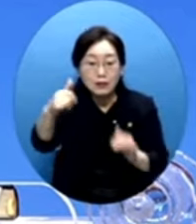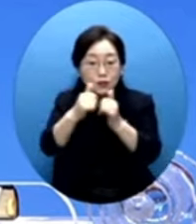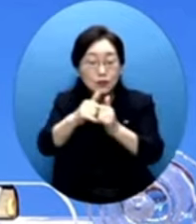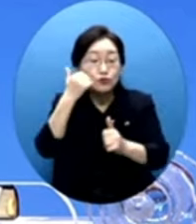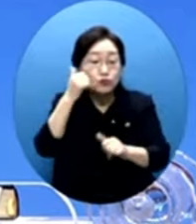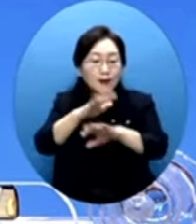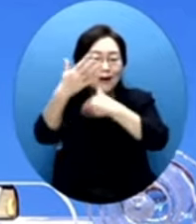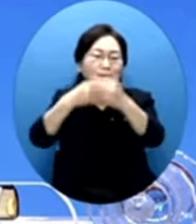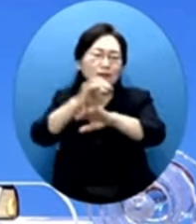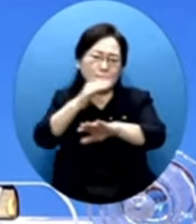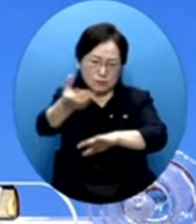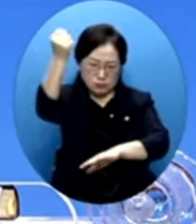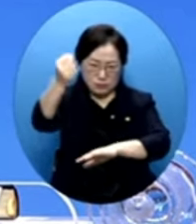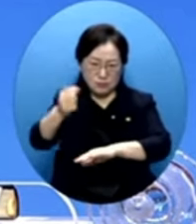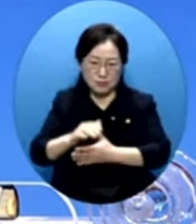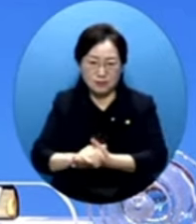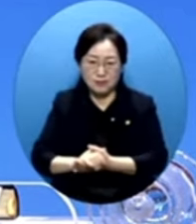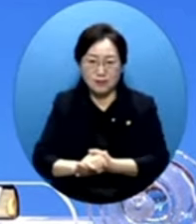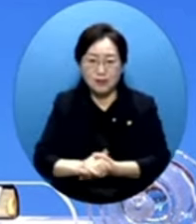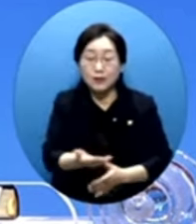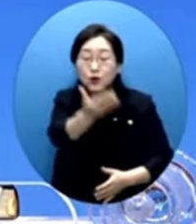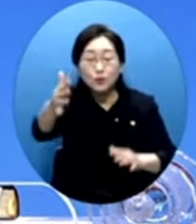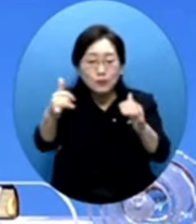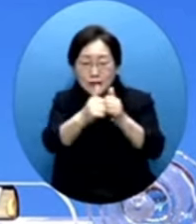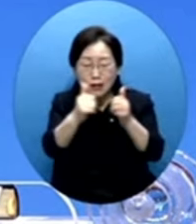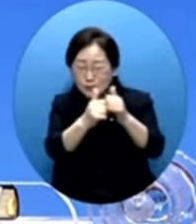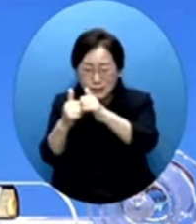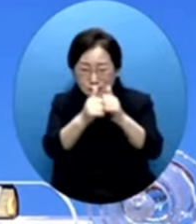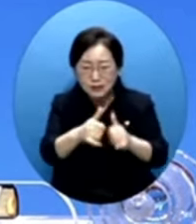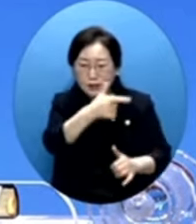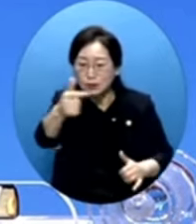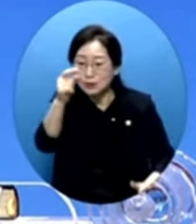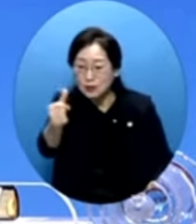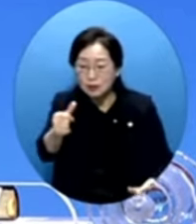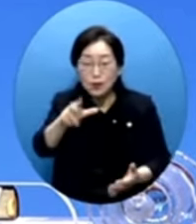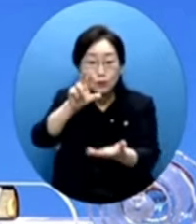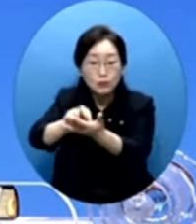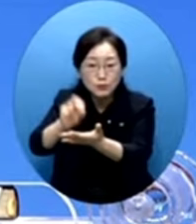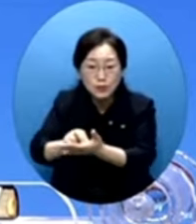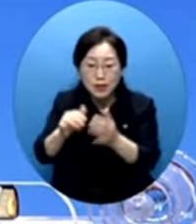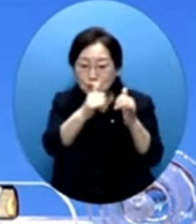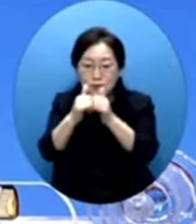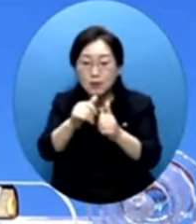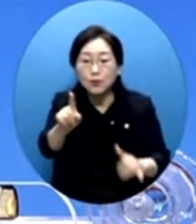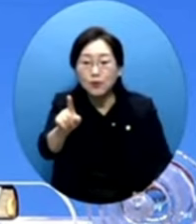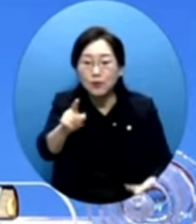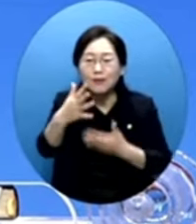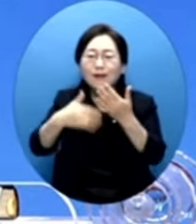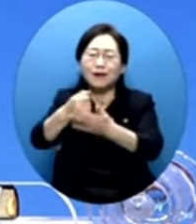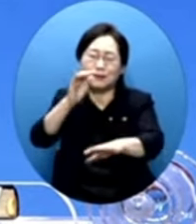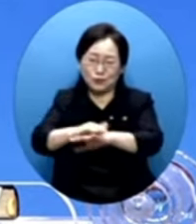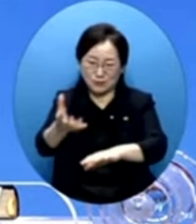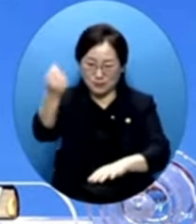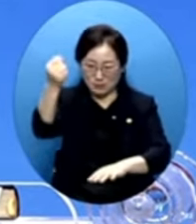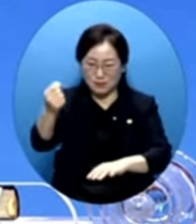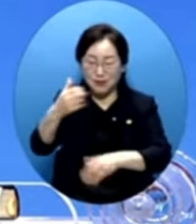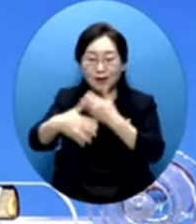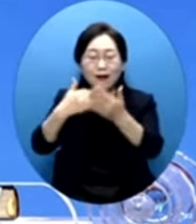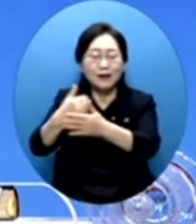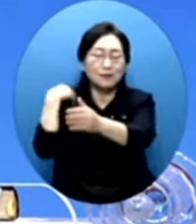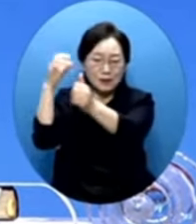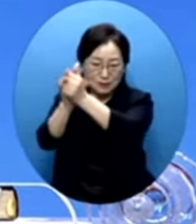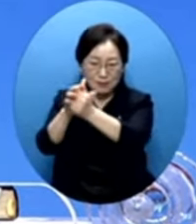전쟁은 하나님께 속한 것이다 여러분이 싸우는 크고 작은 많은 문제들 크고 작은 전쟁들은 다 하나님께 속하 있기 때문에 하나님께